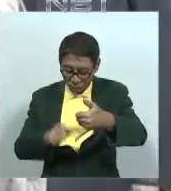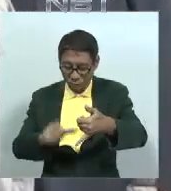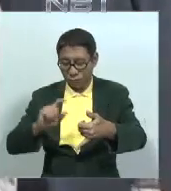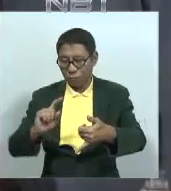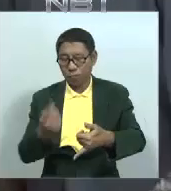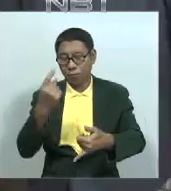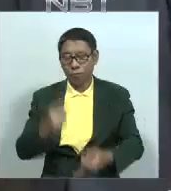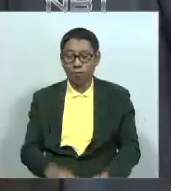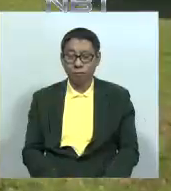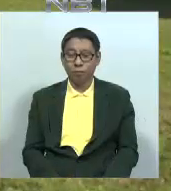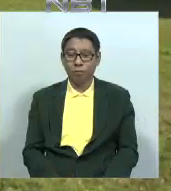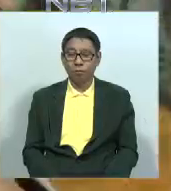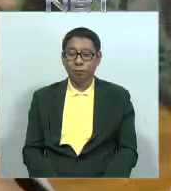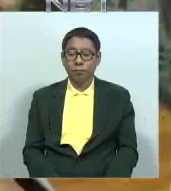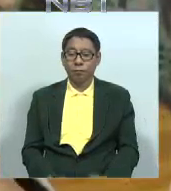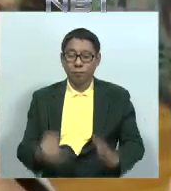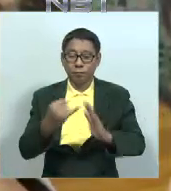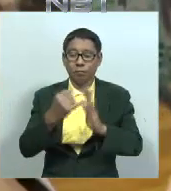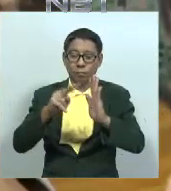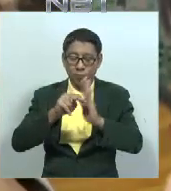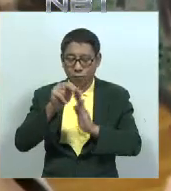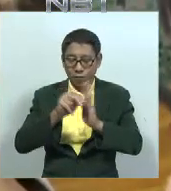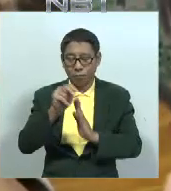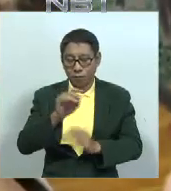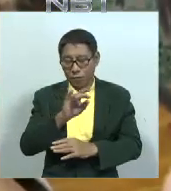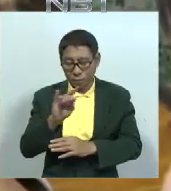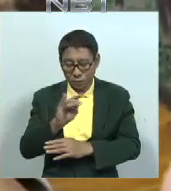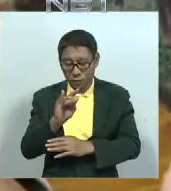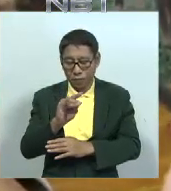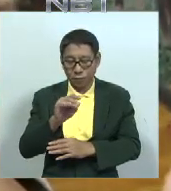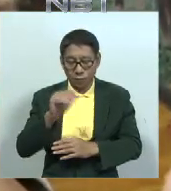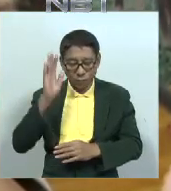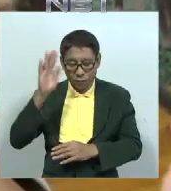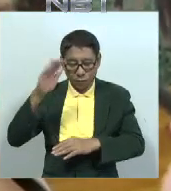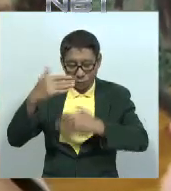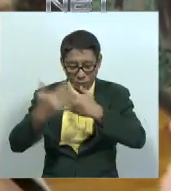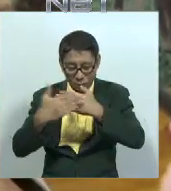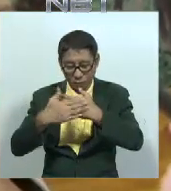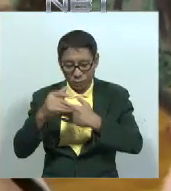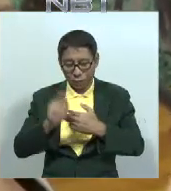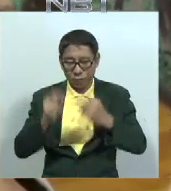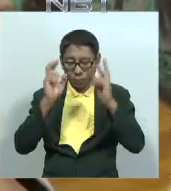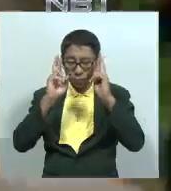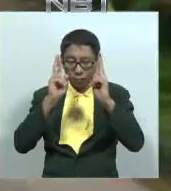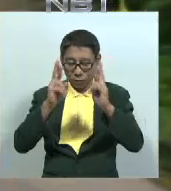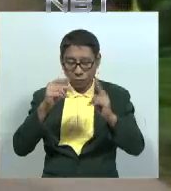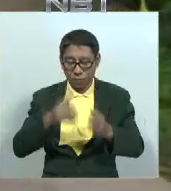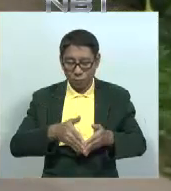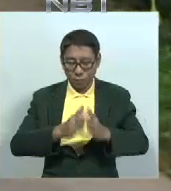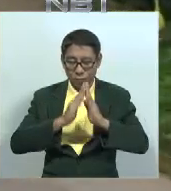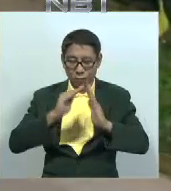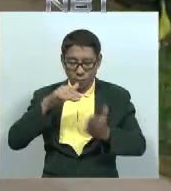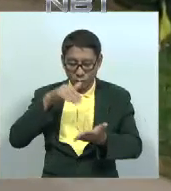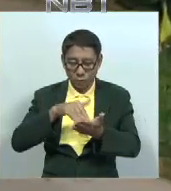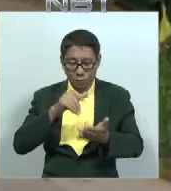ะส่วนที่จังหวัดน่านค่ะทางปศุสัตว์จังหวัดก็ได้ประกาศแจ้งเตือนเป็นเขตเฝ้าระวังพร้อมจัดตั้งศูนย์ป